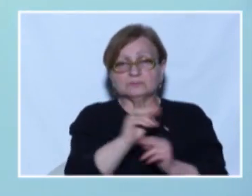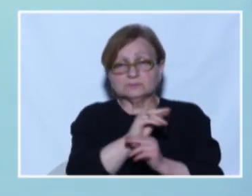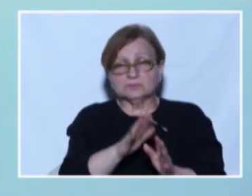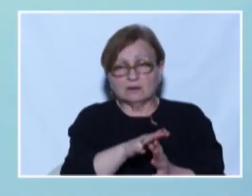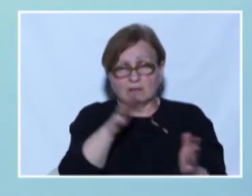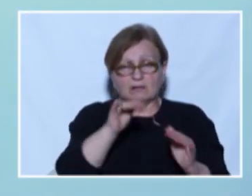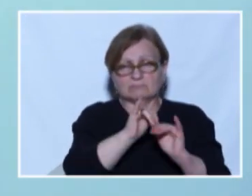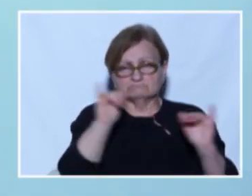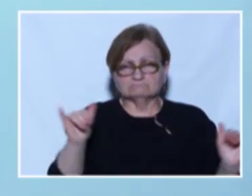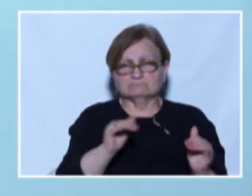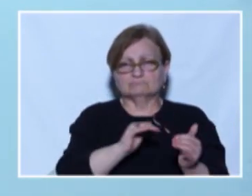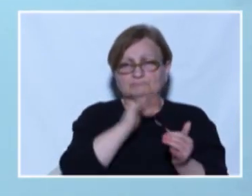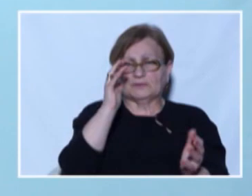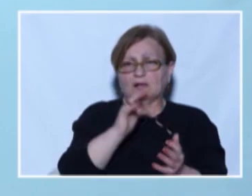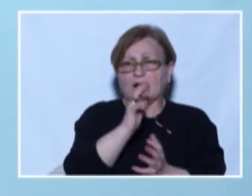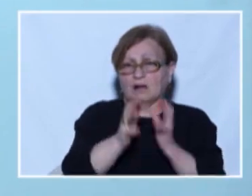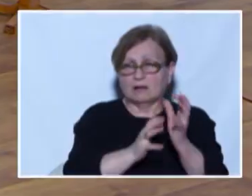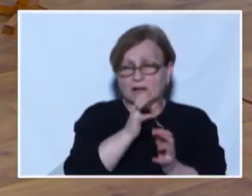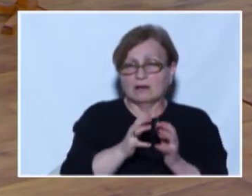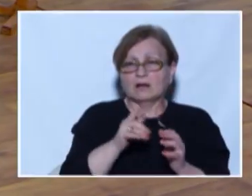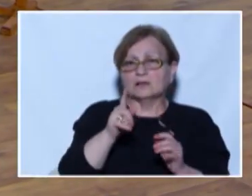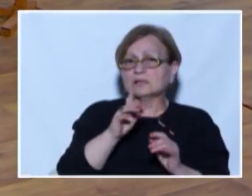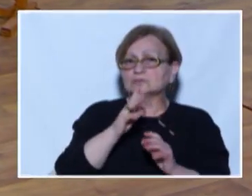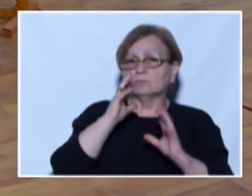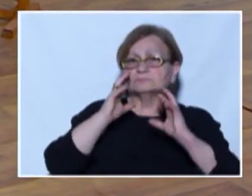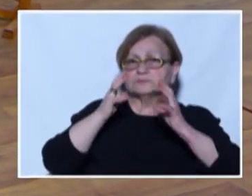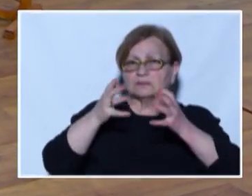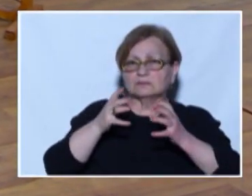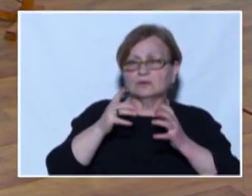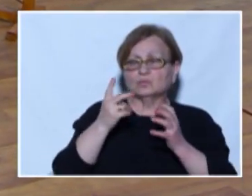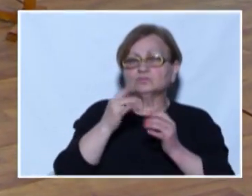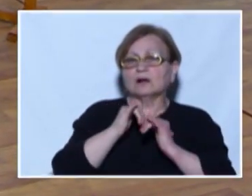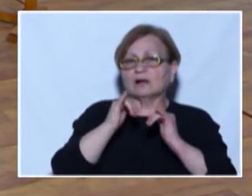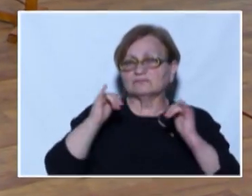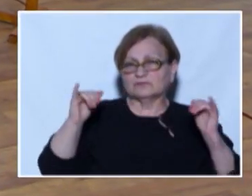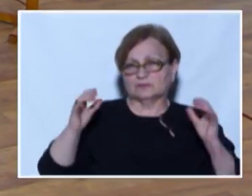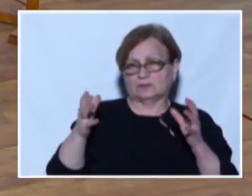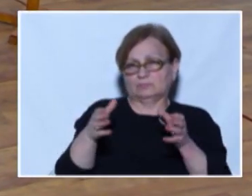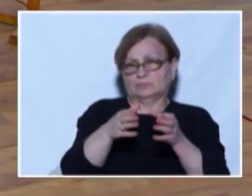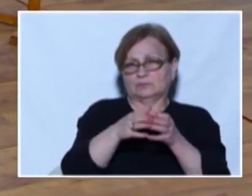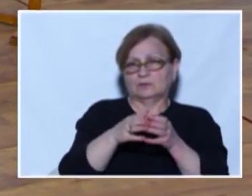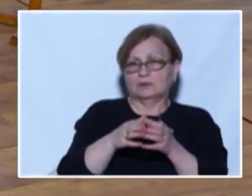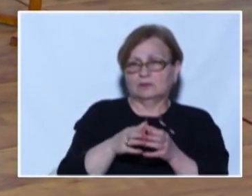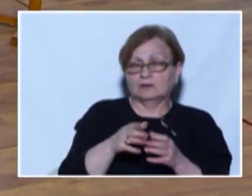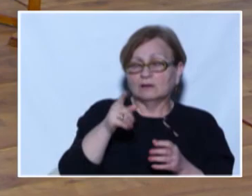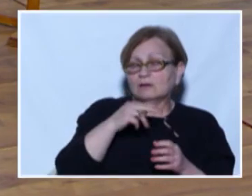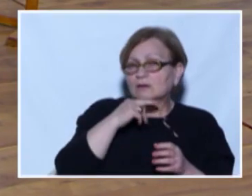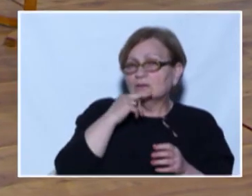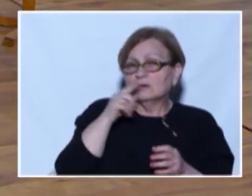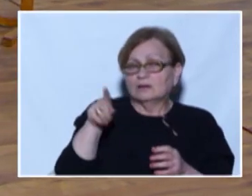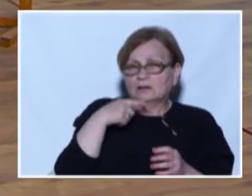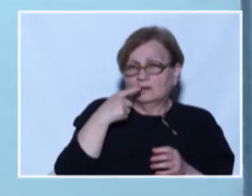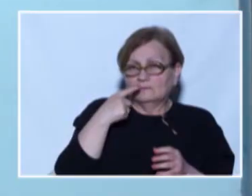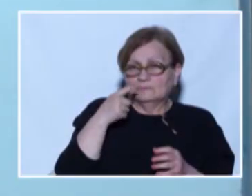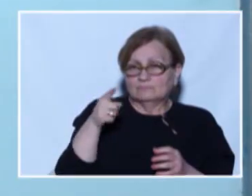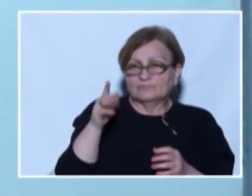რათა კაცობრიობა წარმოადგენდეს განვითარებულს ჯგუფსა. მასადამე დააკვირდით რას გვეუბნება